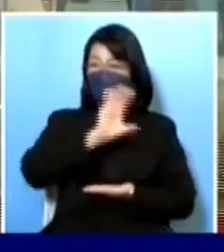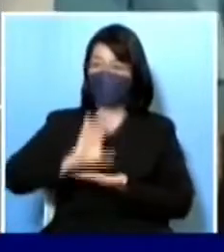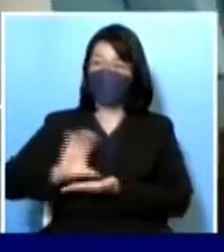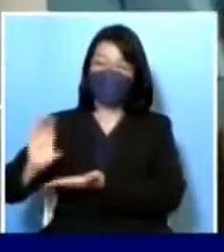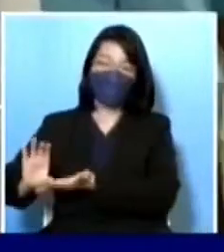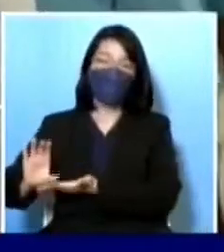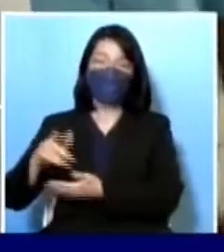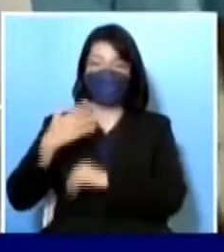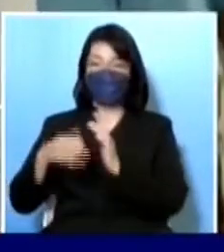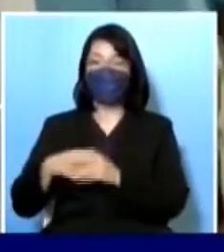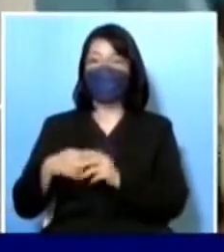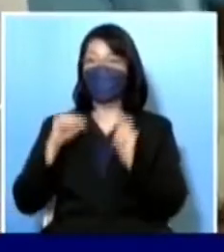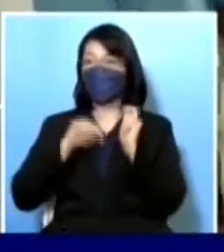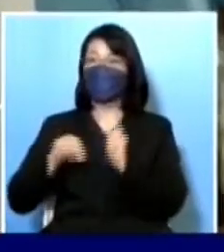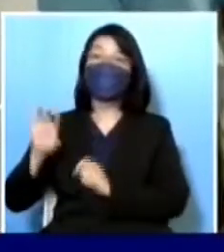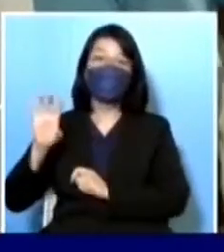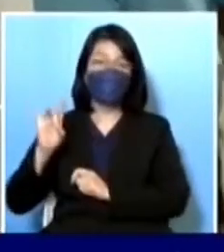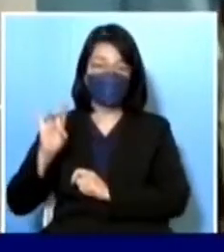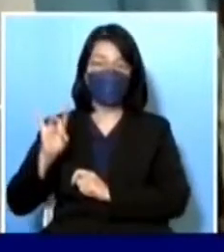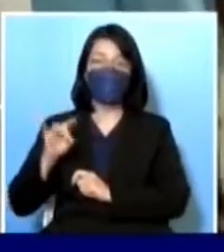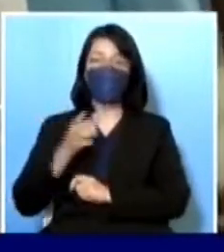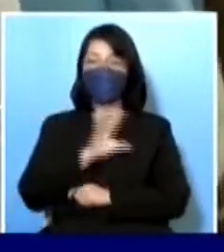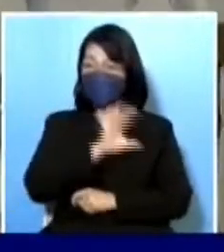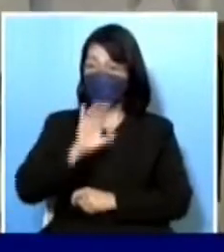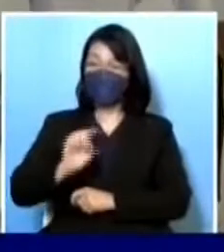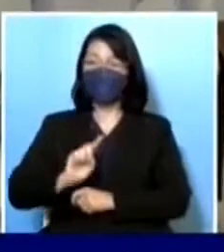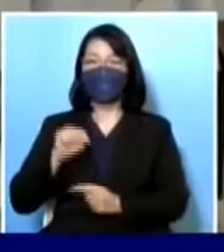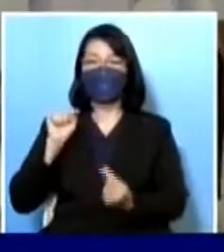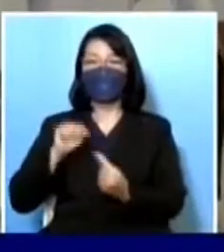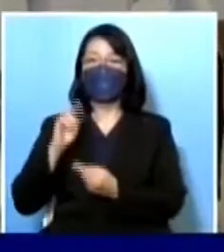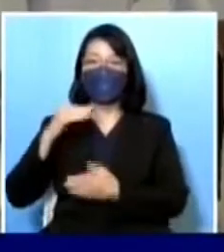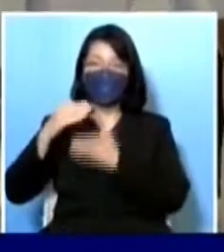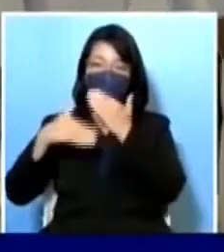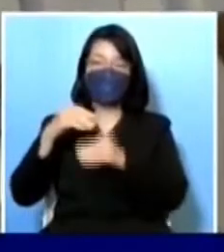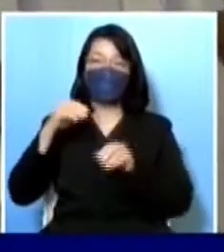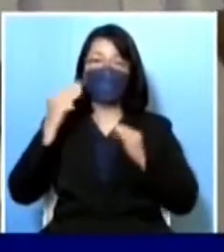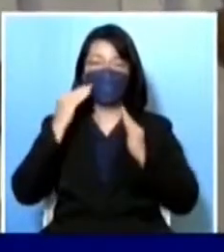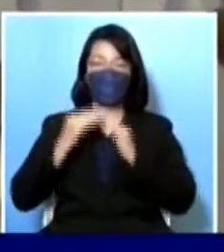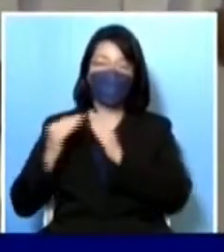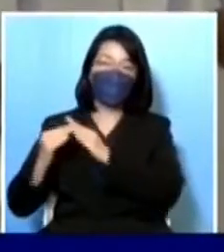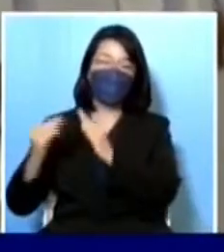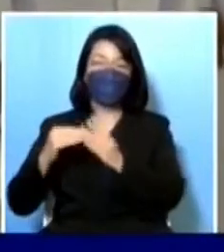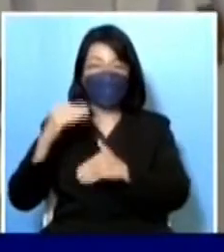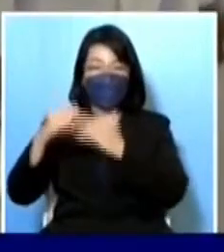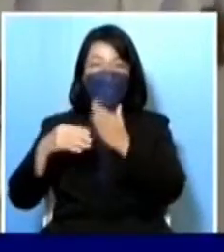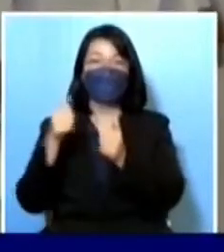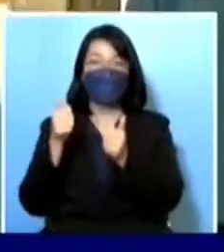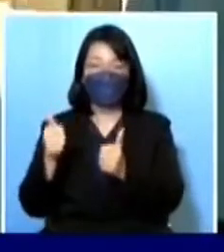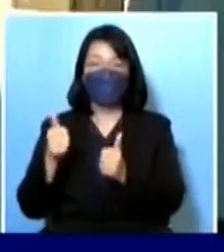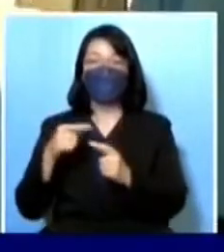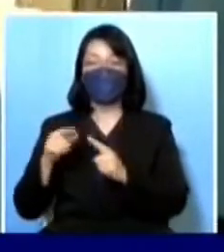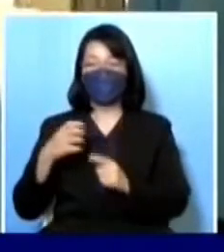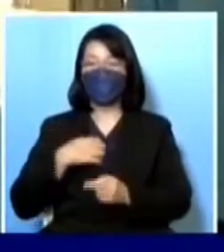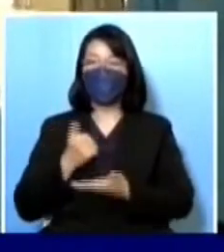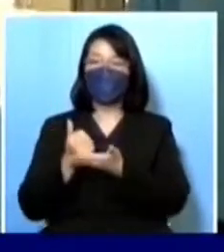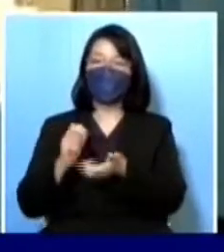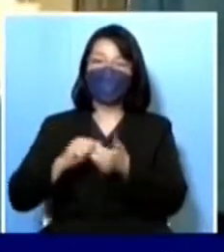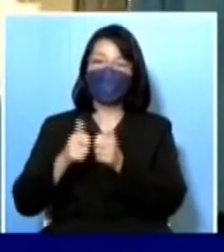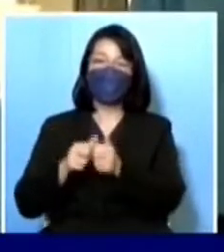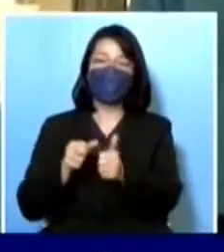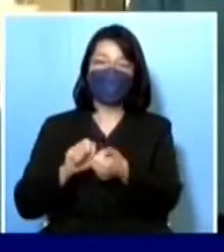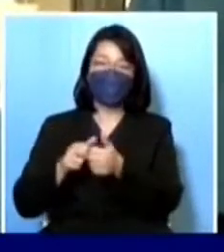อำเภอเพื่อนำไปพัฒนานะคะหมู่บ้านและชุมชนของตนเองค่ะเป็นแบบอย่างที่ดีในการร่วมกันป้องกันและแก้ไขปัญหายา